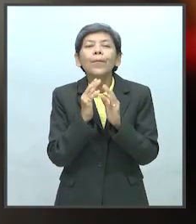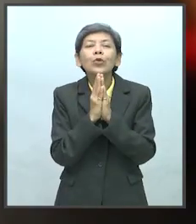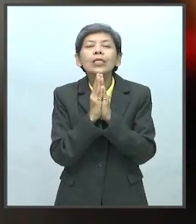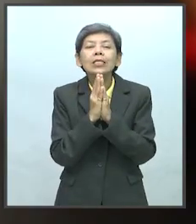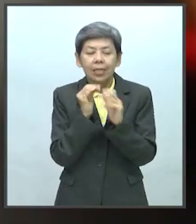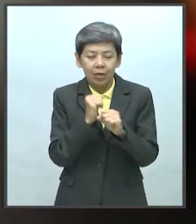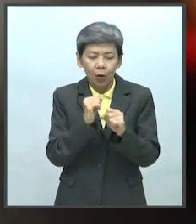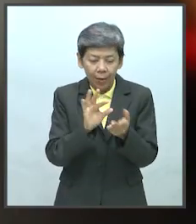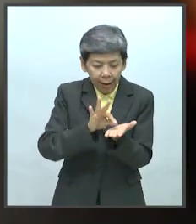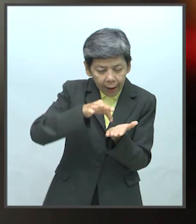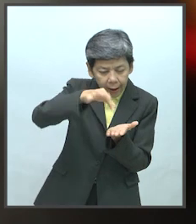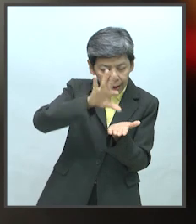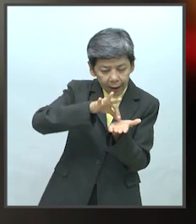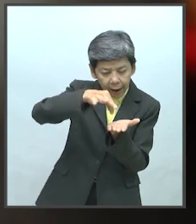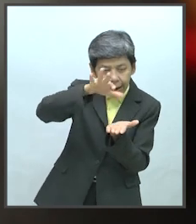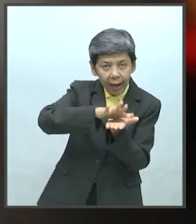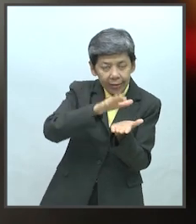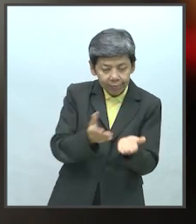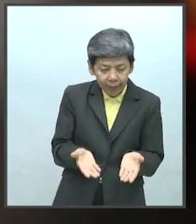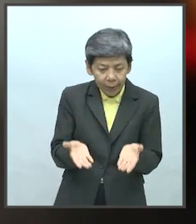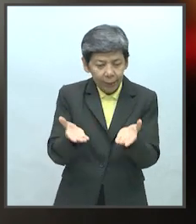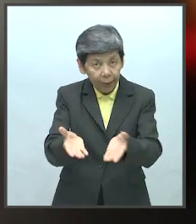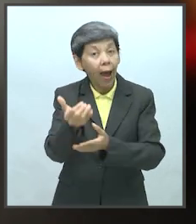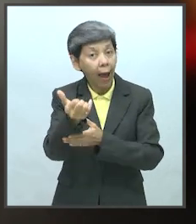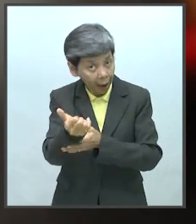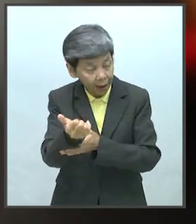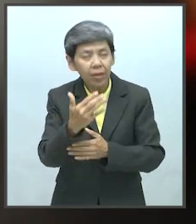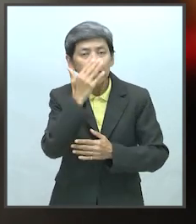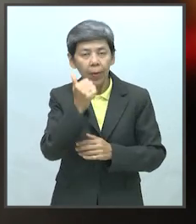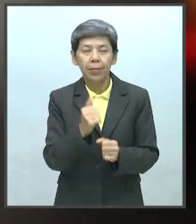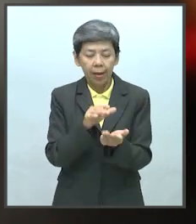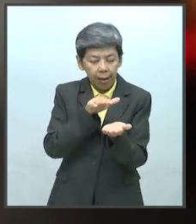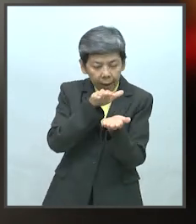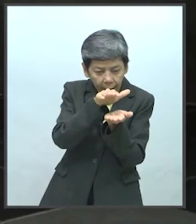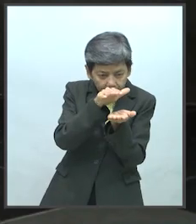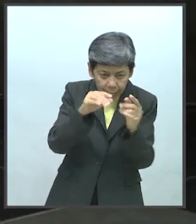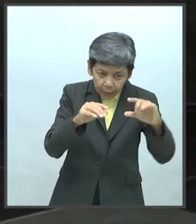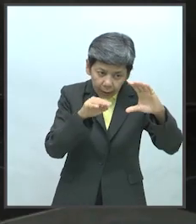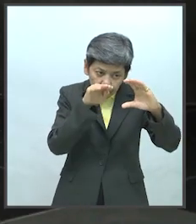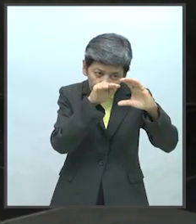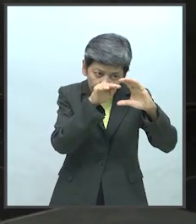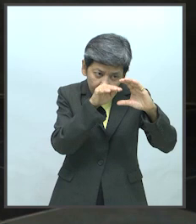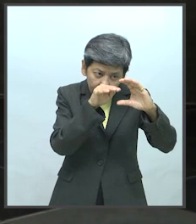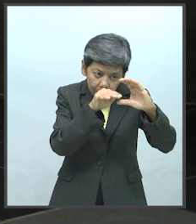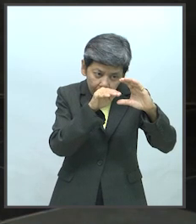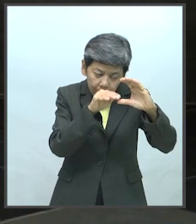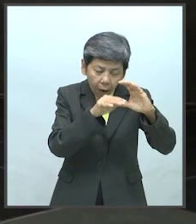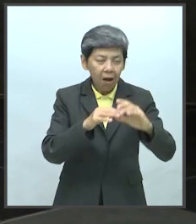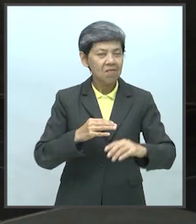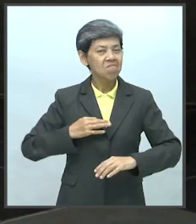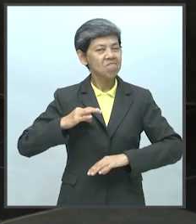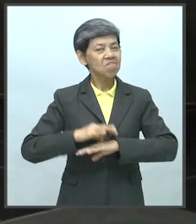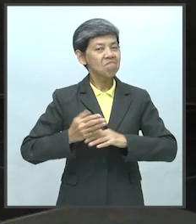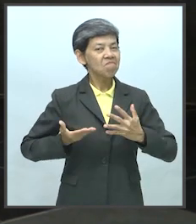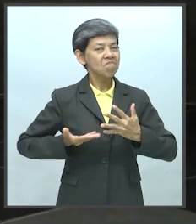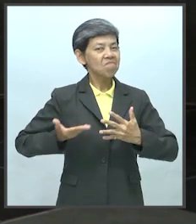ทำบุญเราเอาขนมชั้นไปทำขนมชั้นไปร่วมทำบุญถวายพระได้เพราะว่าเป็นชั้นๆมีลักษณะเหมือนกับว่าจะได้เลื่อนยศเลื่อนตำ